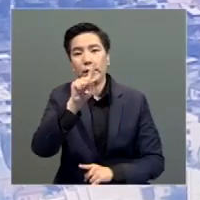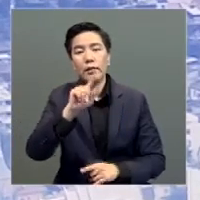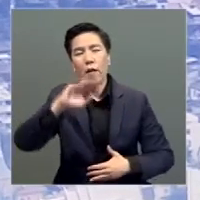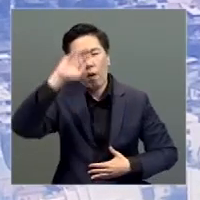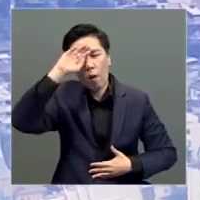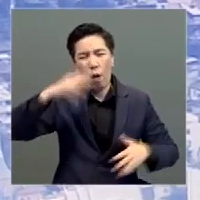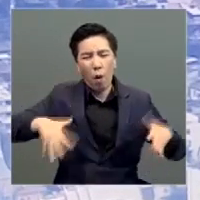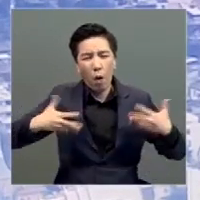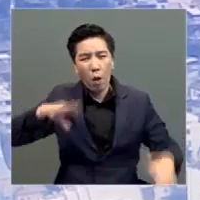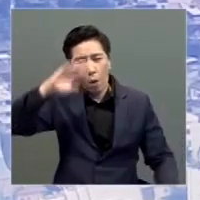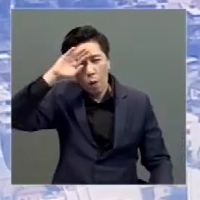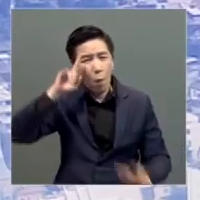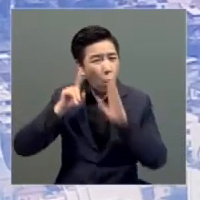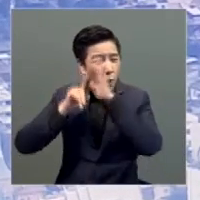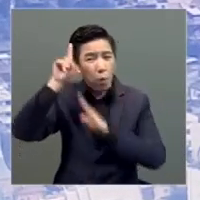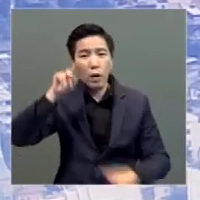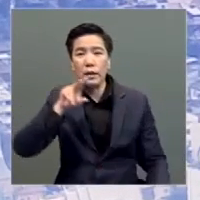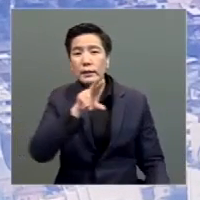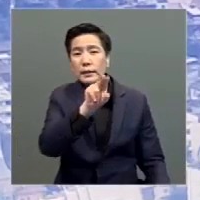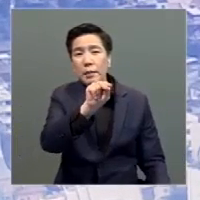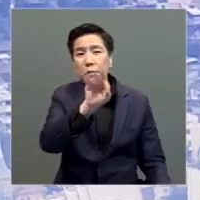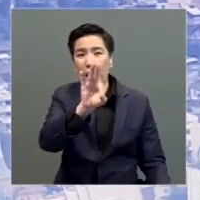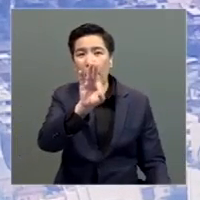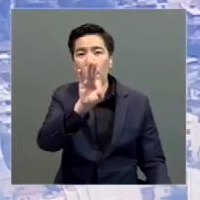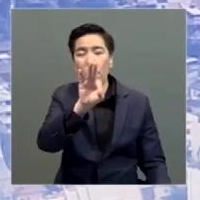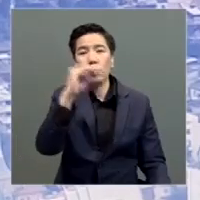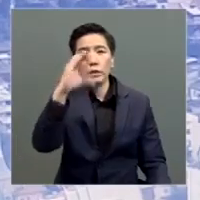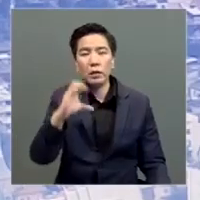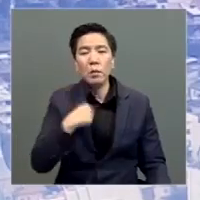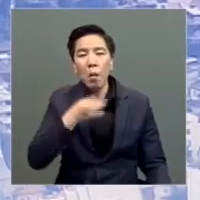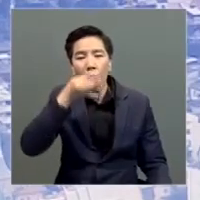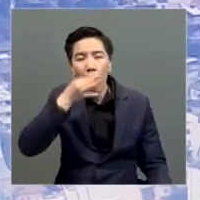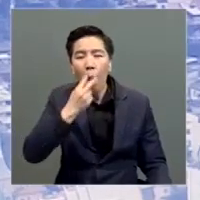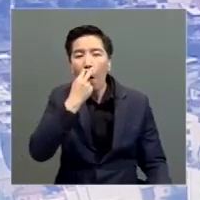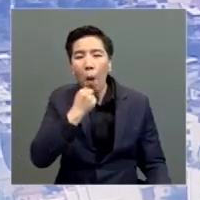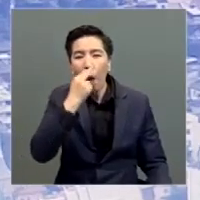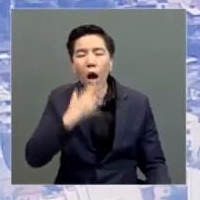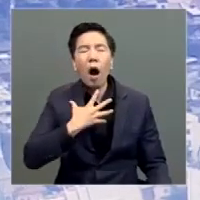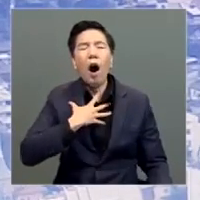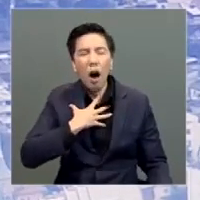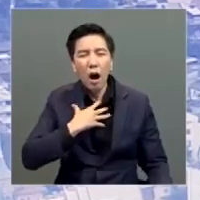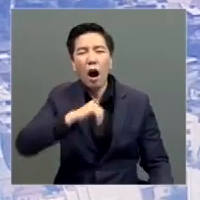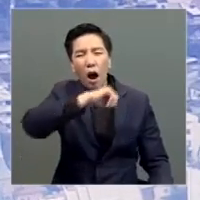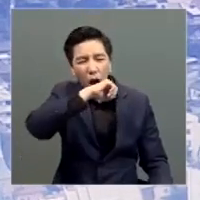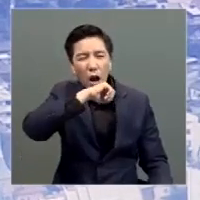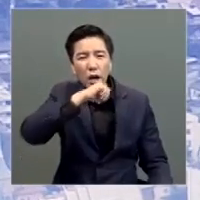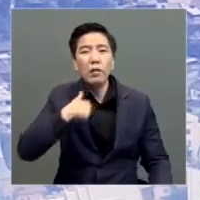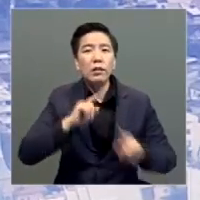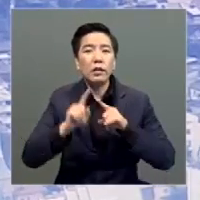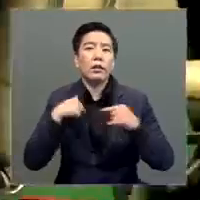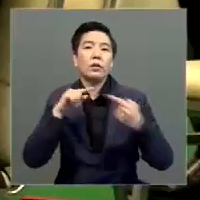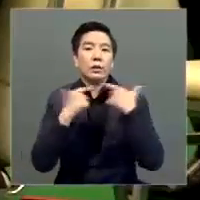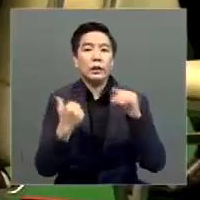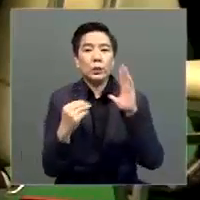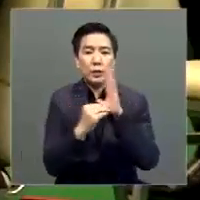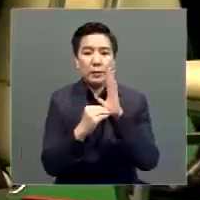ข้ 39.3 องศามีน้ำมูกไอไปโรงพยาบาลของรัฐแห่งหนึ่งในกรุงเทพม